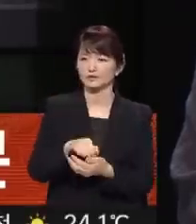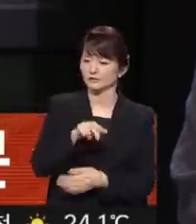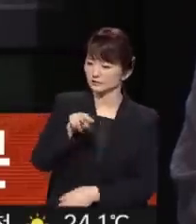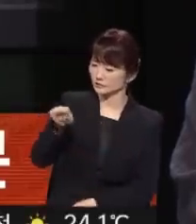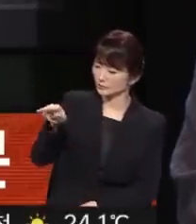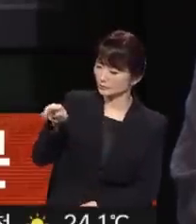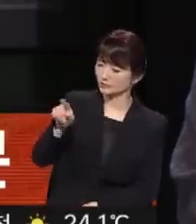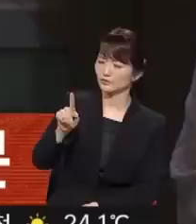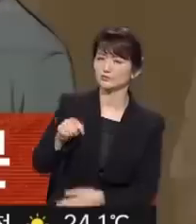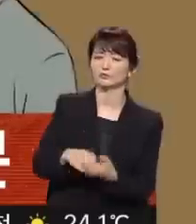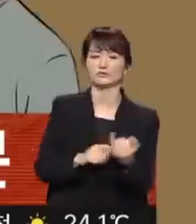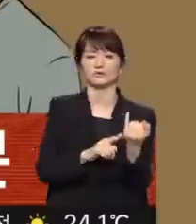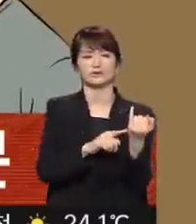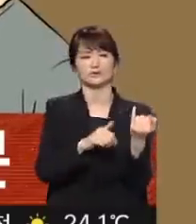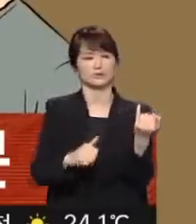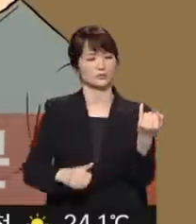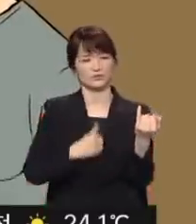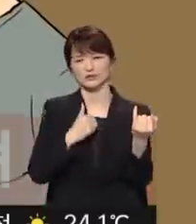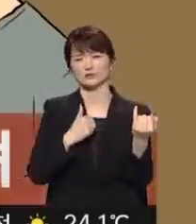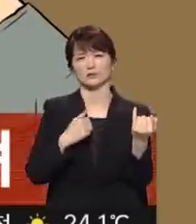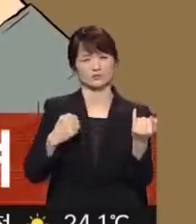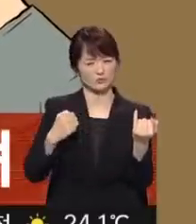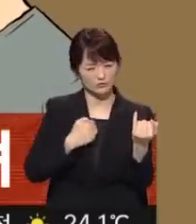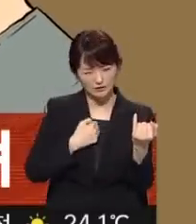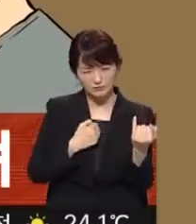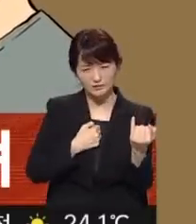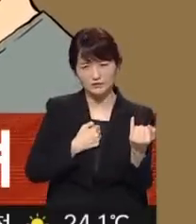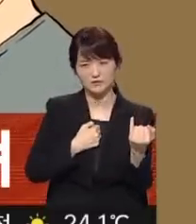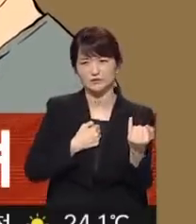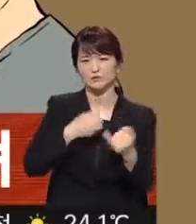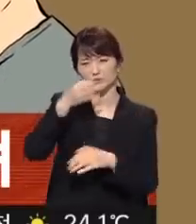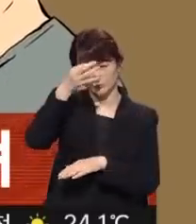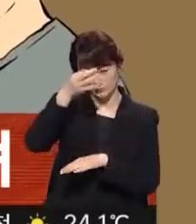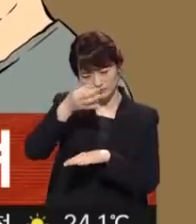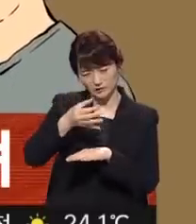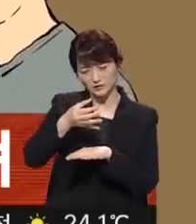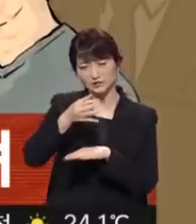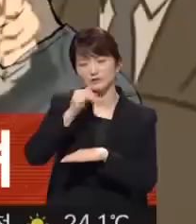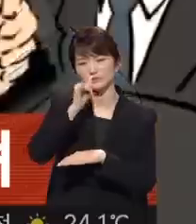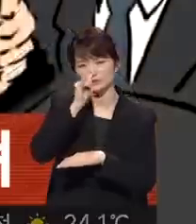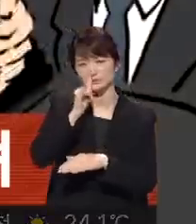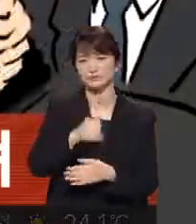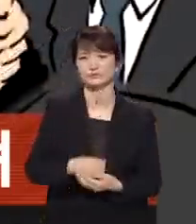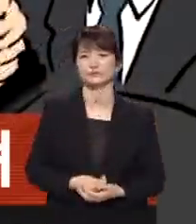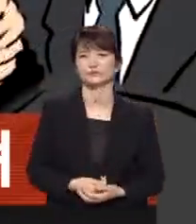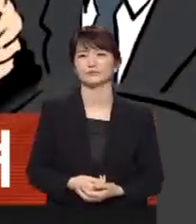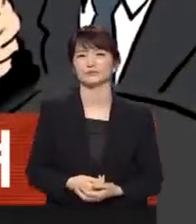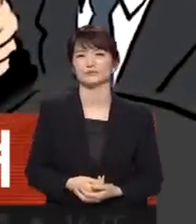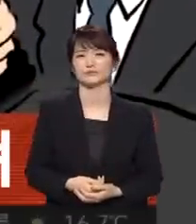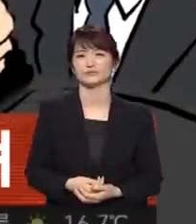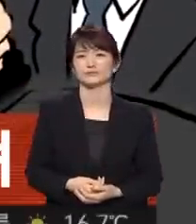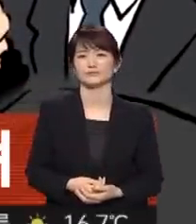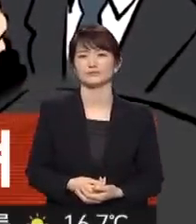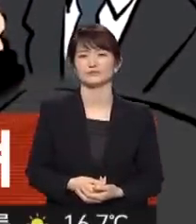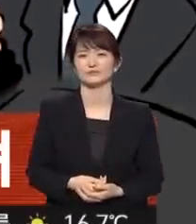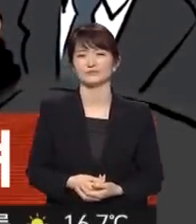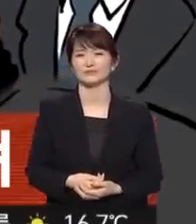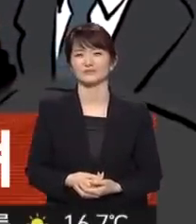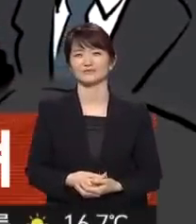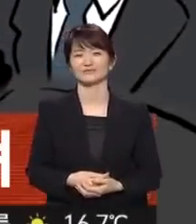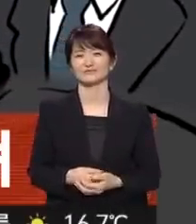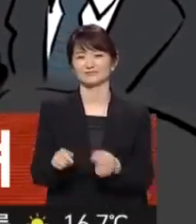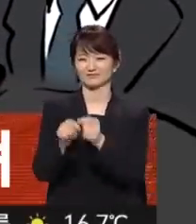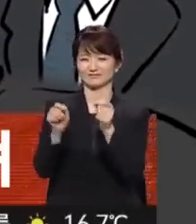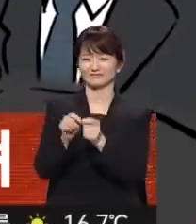보면 천씨는 또 화가 나기도 하고 또 답답하기도 하고 약간 미안하기도 하고 그런 상황입니다. 어우 팀장님이 백치미가 있다고